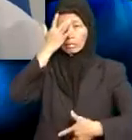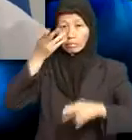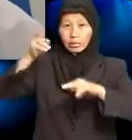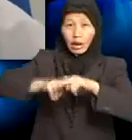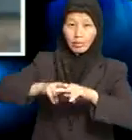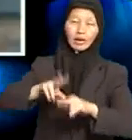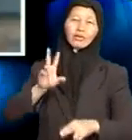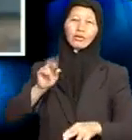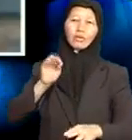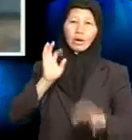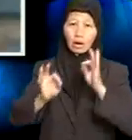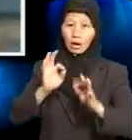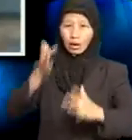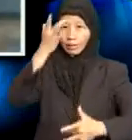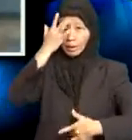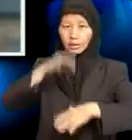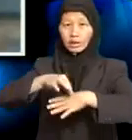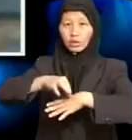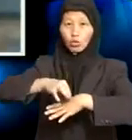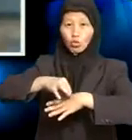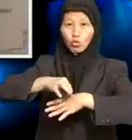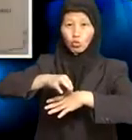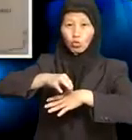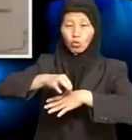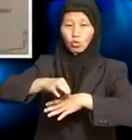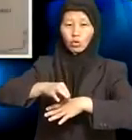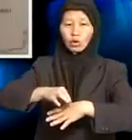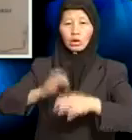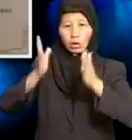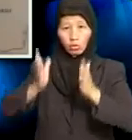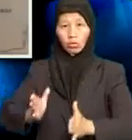apabila dalam keadaan-keadaan penyakit kulit tertentu, di mana pesakit perlu